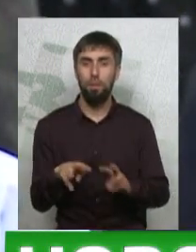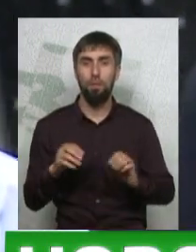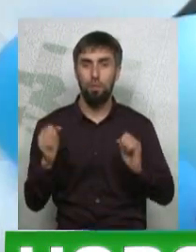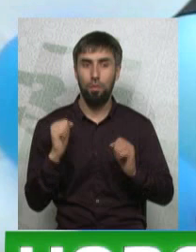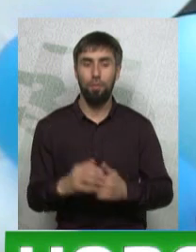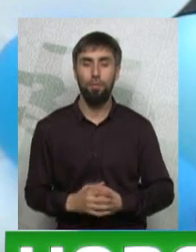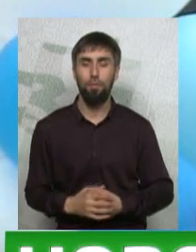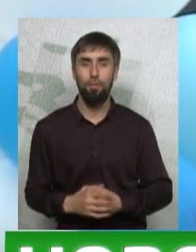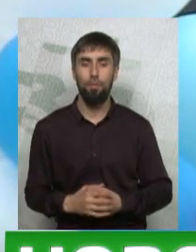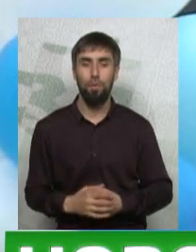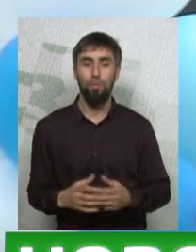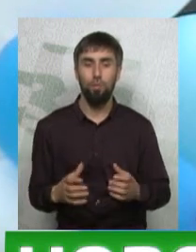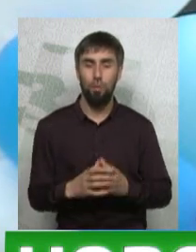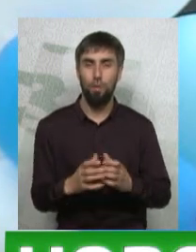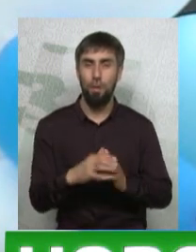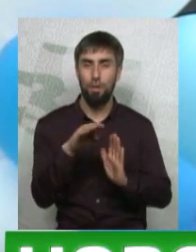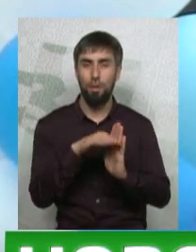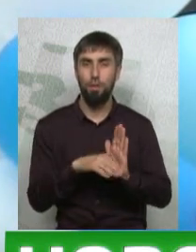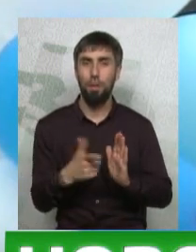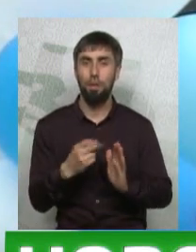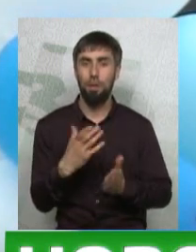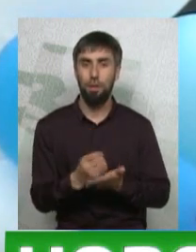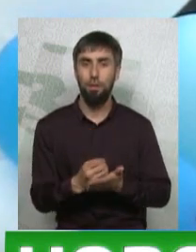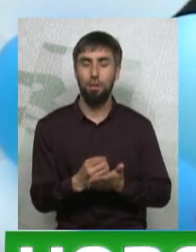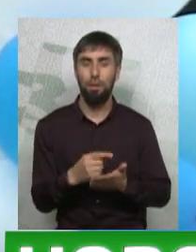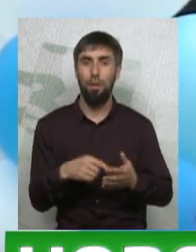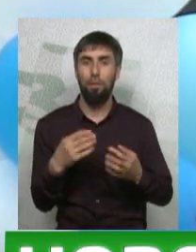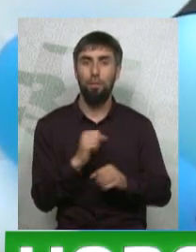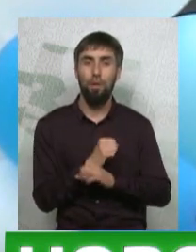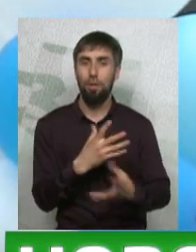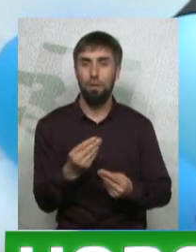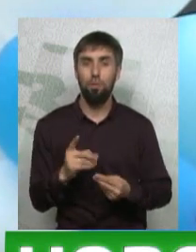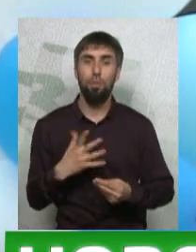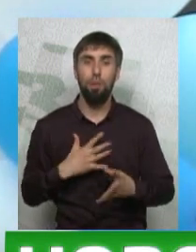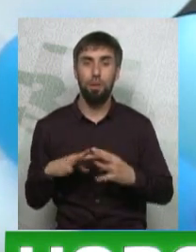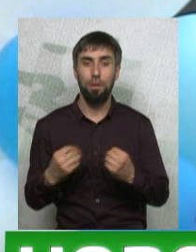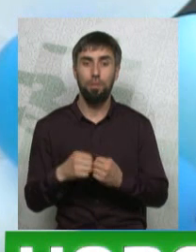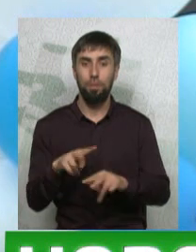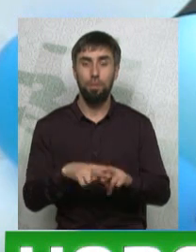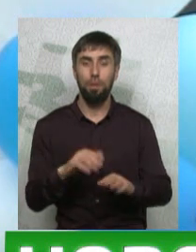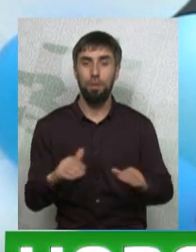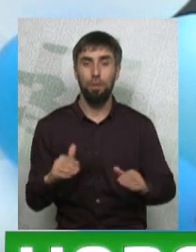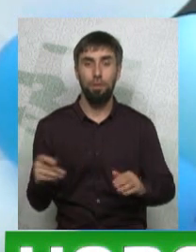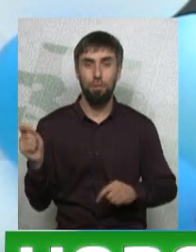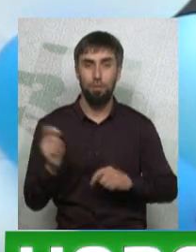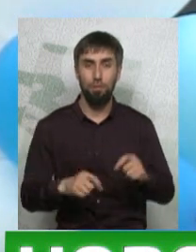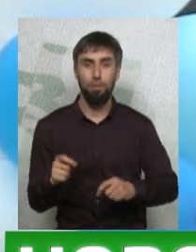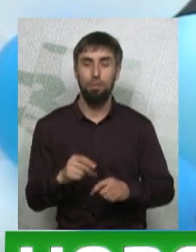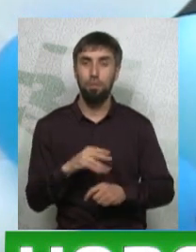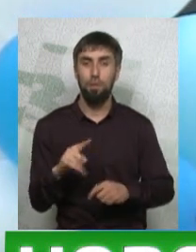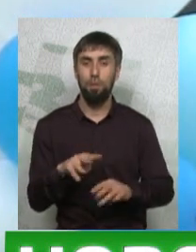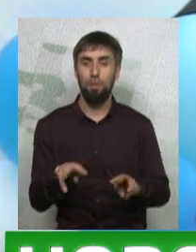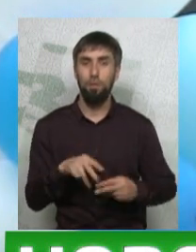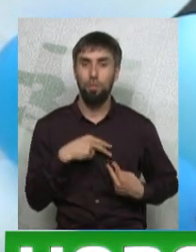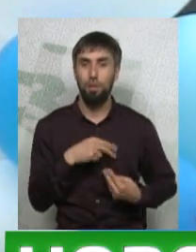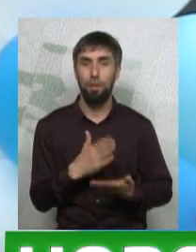спорта составить график, где есть окна на выходные, чтобы наши семьи могли сюда с детьми выехать. Через